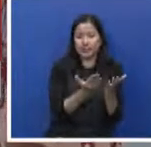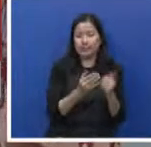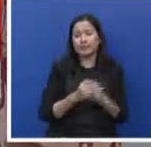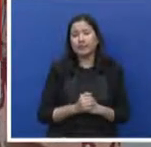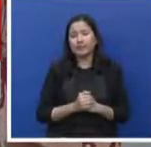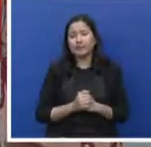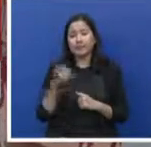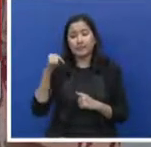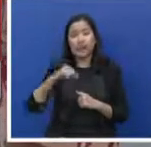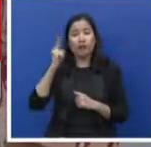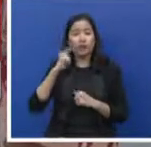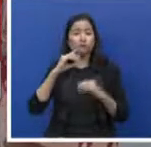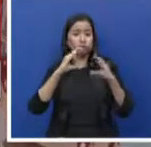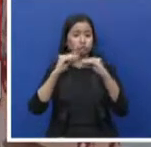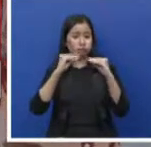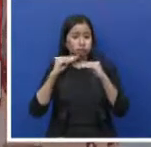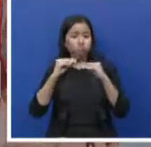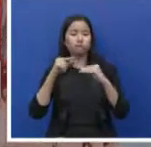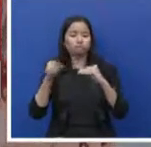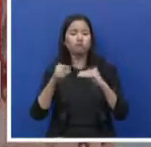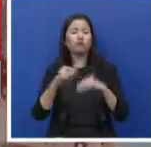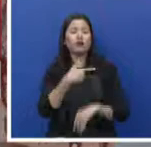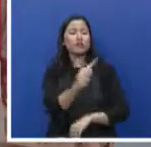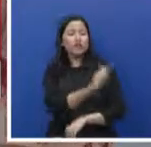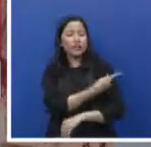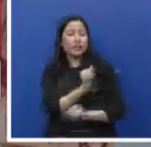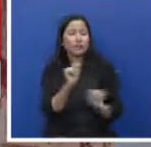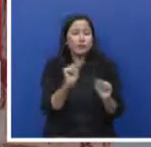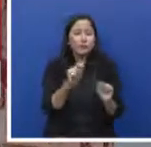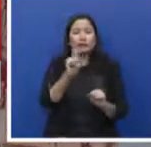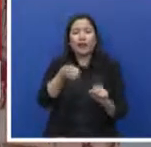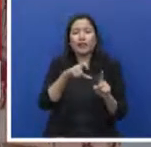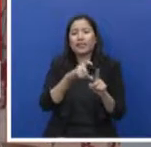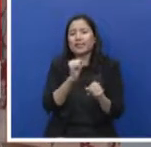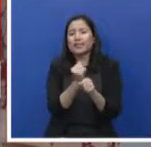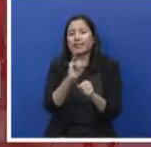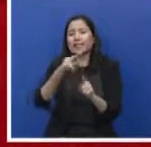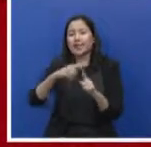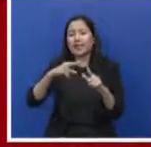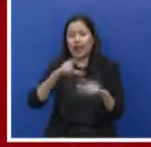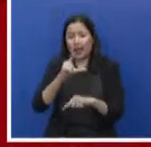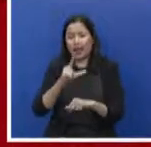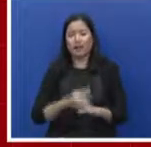Dialog Produktif Kita Digitalisasi Percepat Vaksinasi.